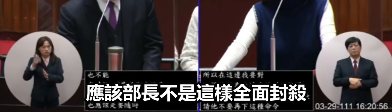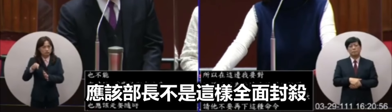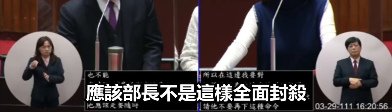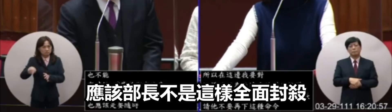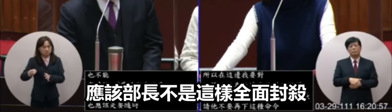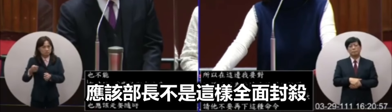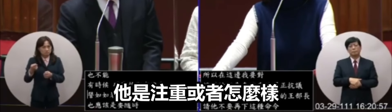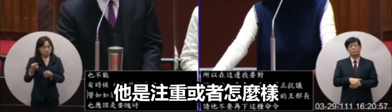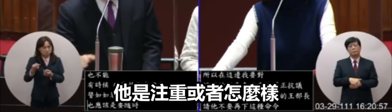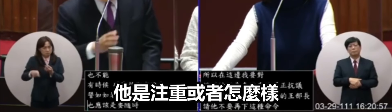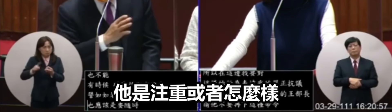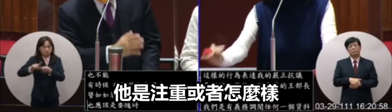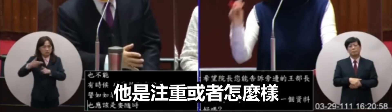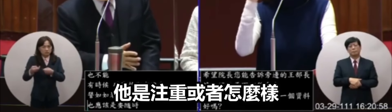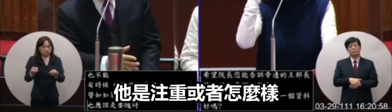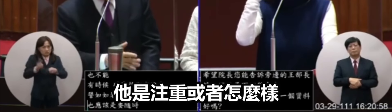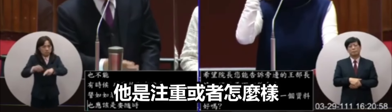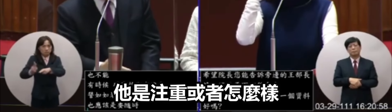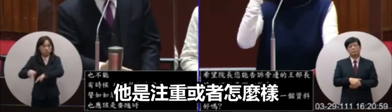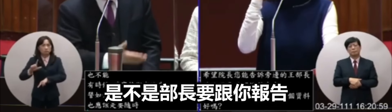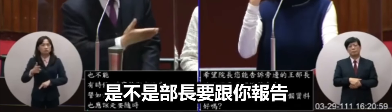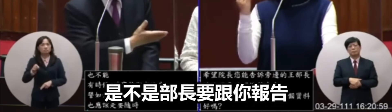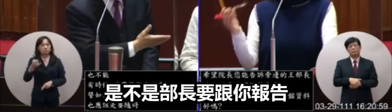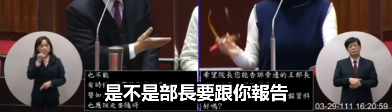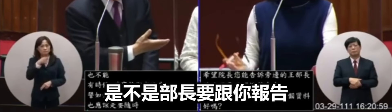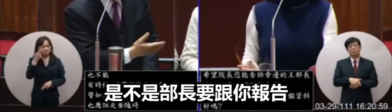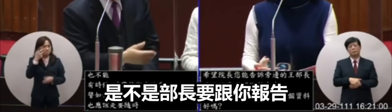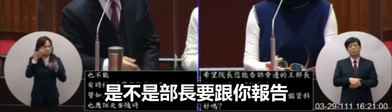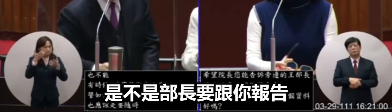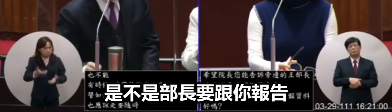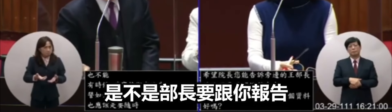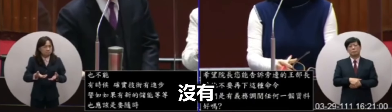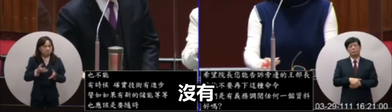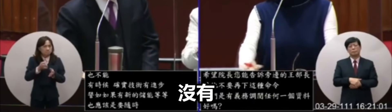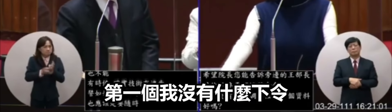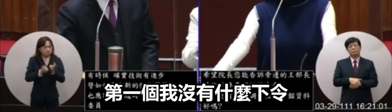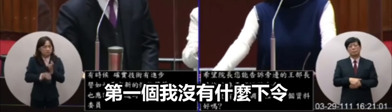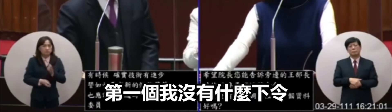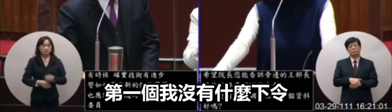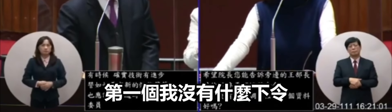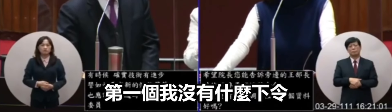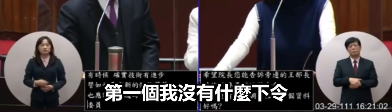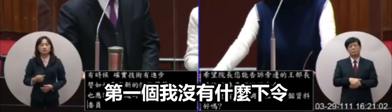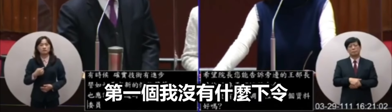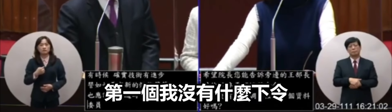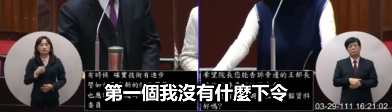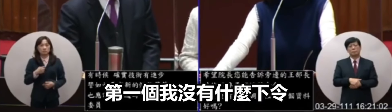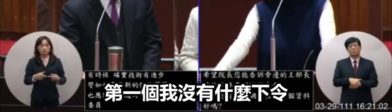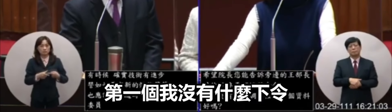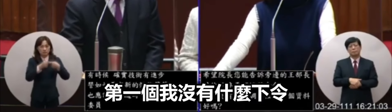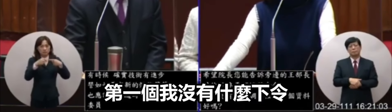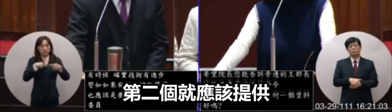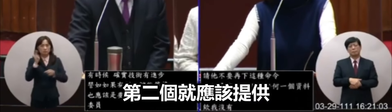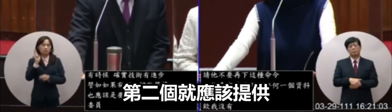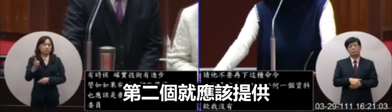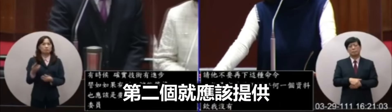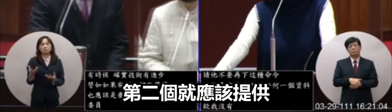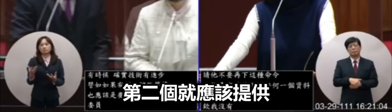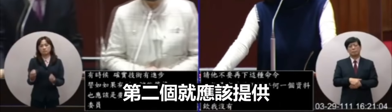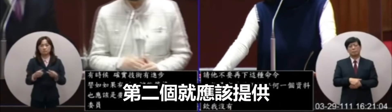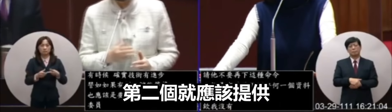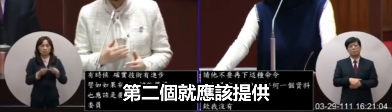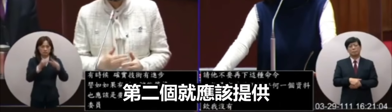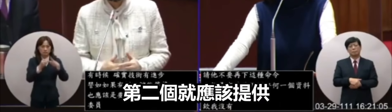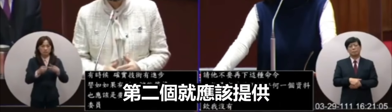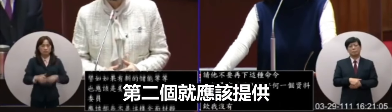全面封杀，他是跟注重或者怎么样，是不是部长要跟你报告？ 我没有，第一个我没有什么下令了，那第二